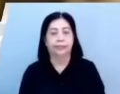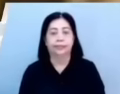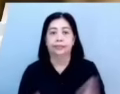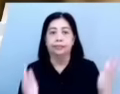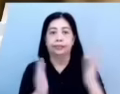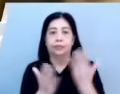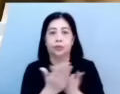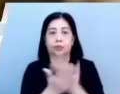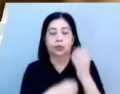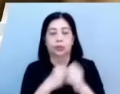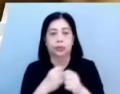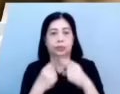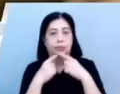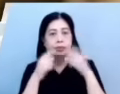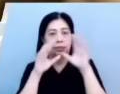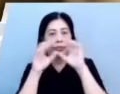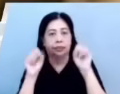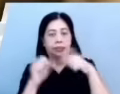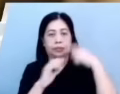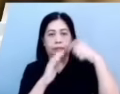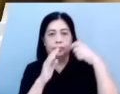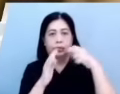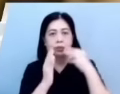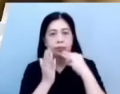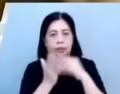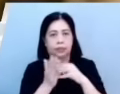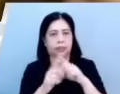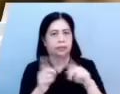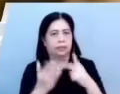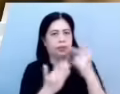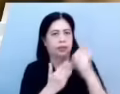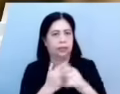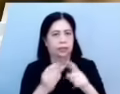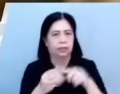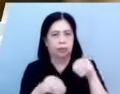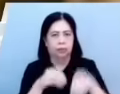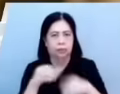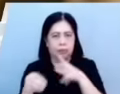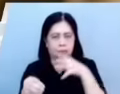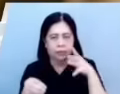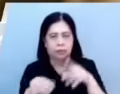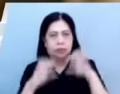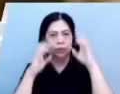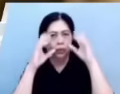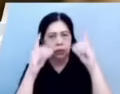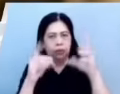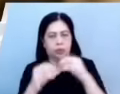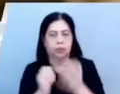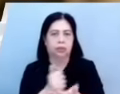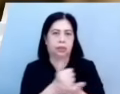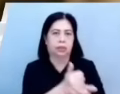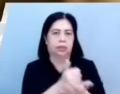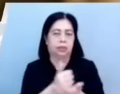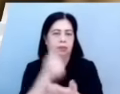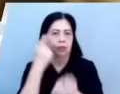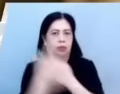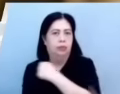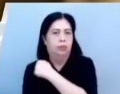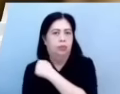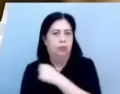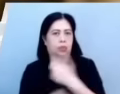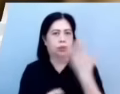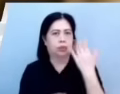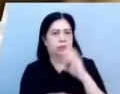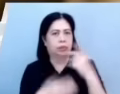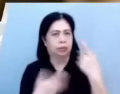ibinida ng Pangulo sa kanyang video message ang ilang proyekto sa agrikultura, edukasyon at tulong sa mahihirap na nakumpleto noong